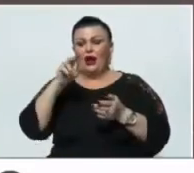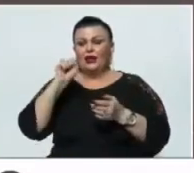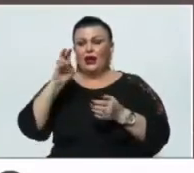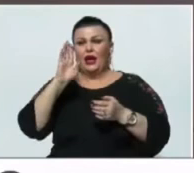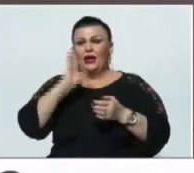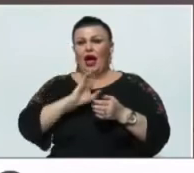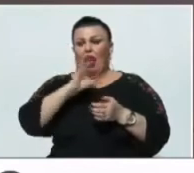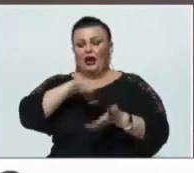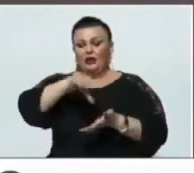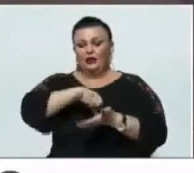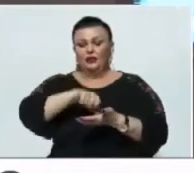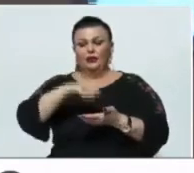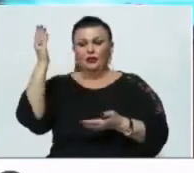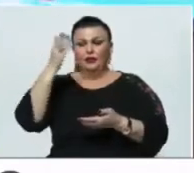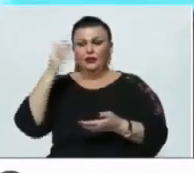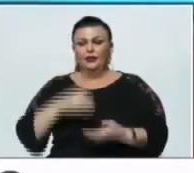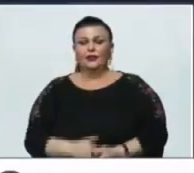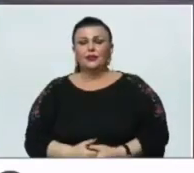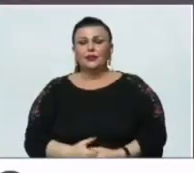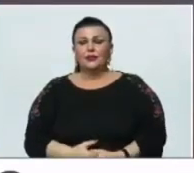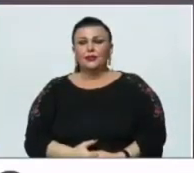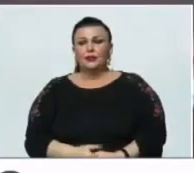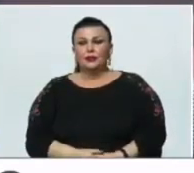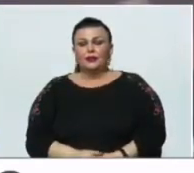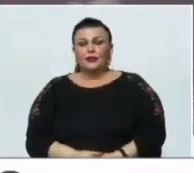çıxış etməsi üçün. Buyurun Aydan xanım.